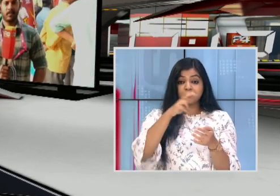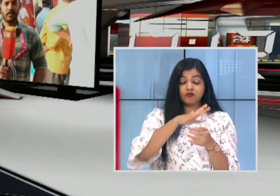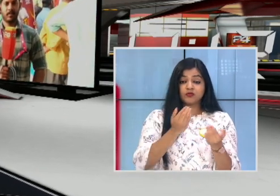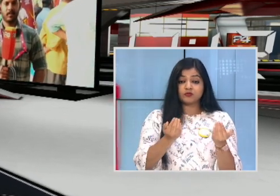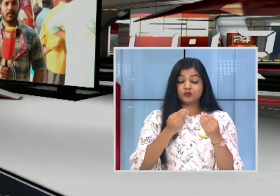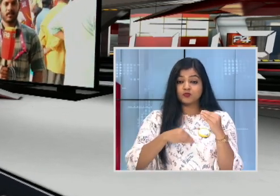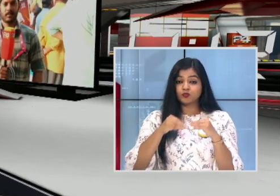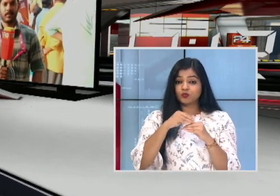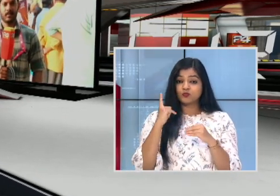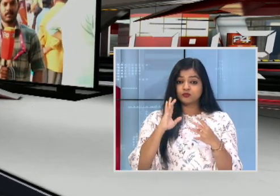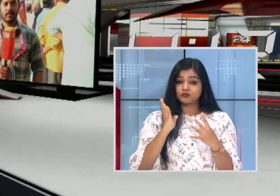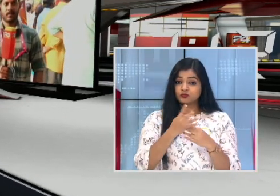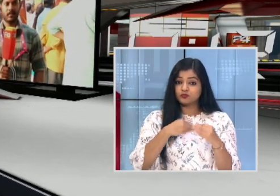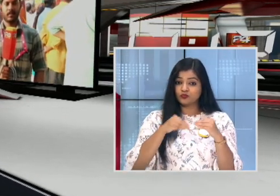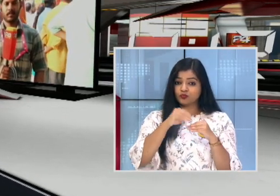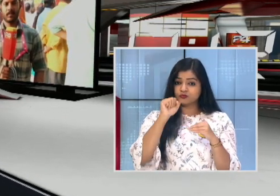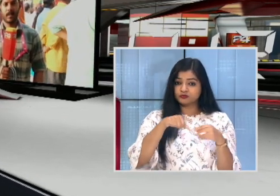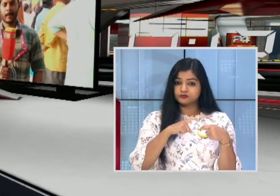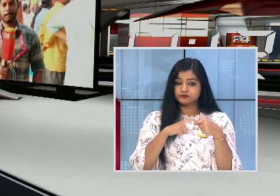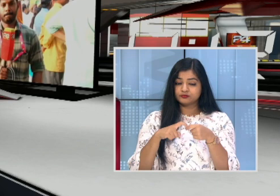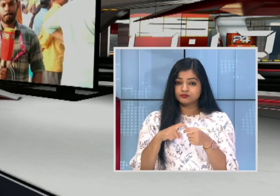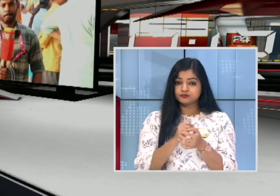വലിയ തിരക്ക് കാണുന്നുണ്ട് പുറകിൽ.